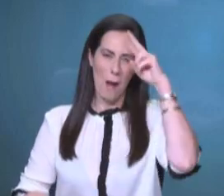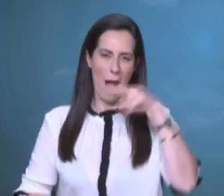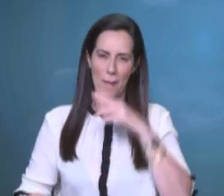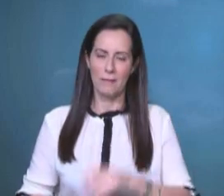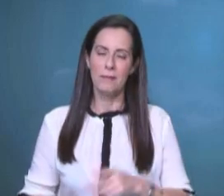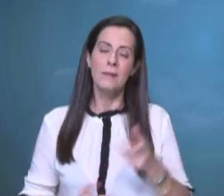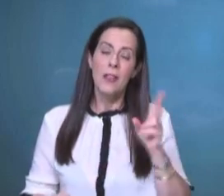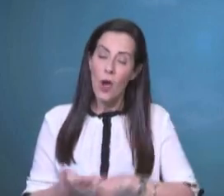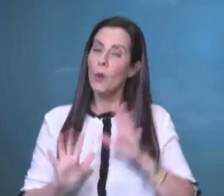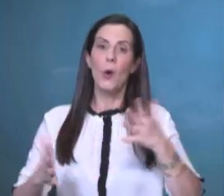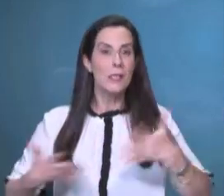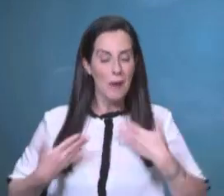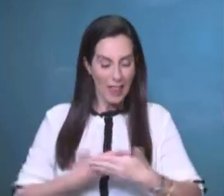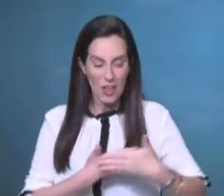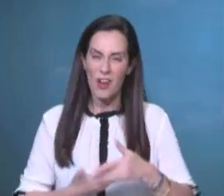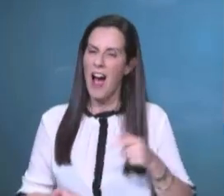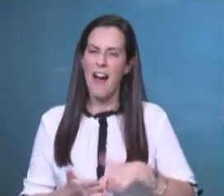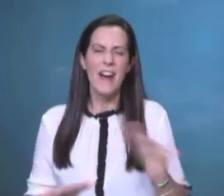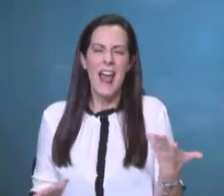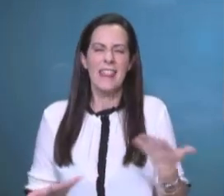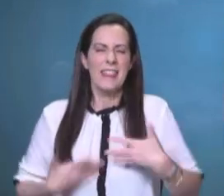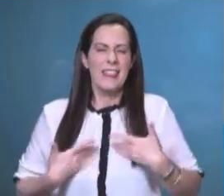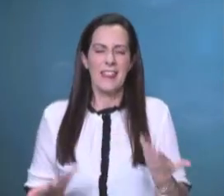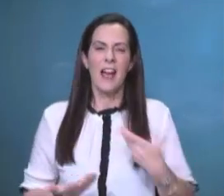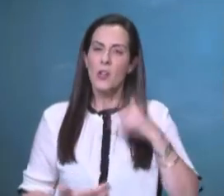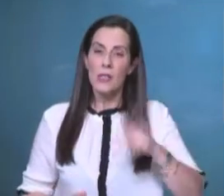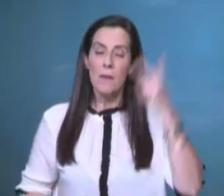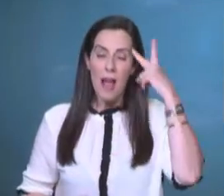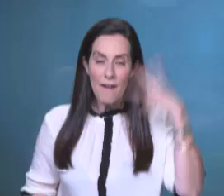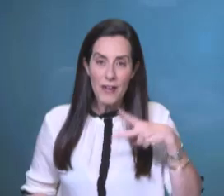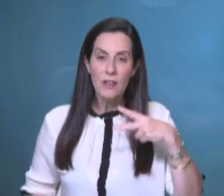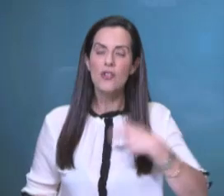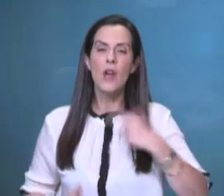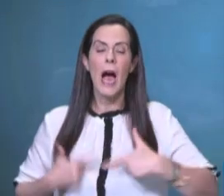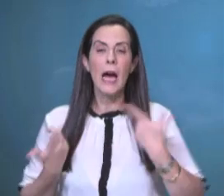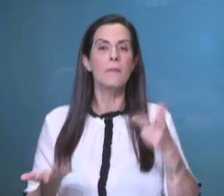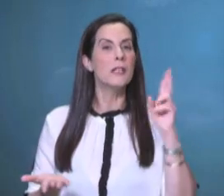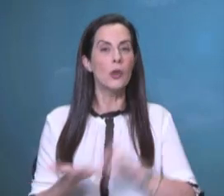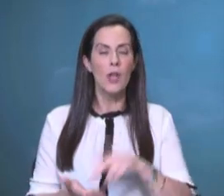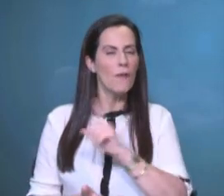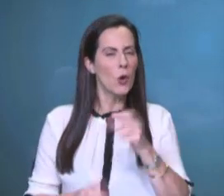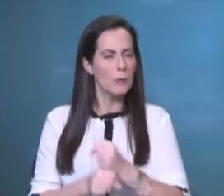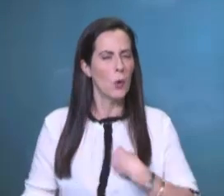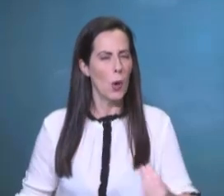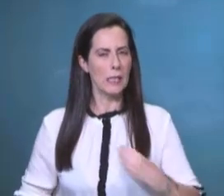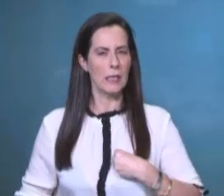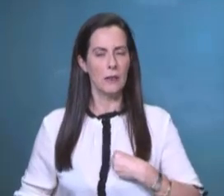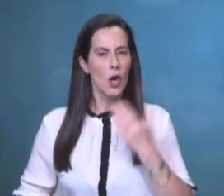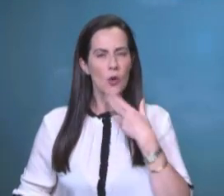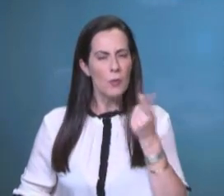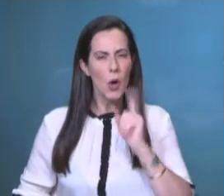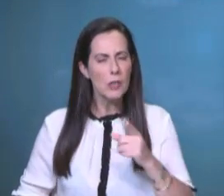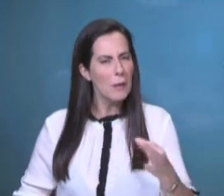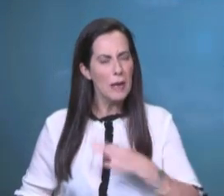מאוד מאוד משמח, אבל זה לא מנחם. אנחנו צריכים להבין פה שאנחנו חיים פה בזכות ולא בחסד. יהודים לא צריכים להיפגע בארץ